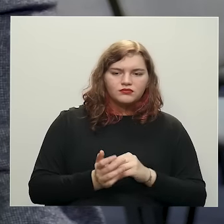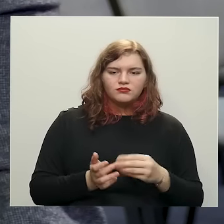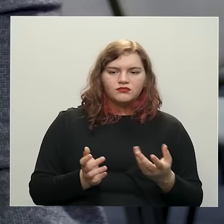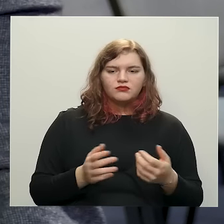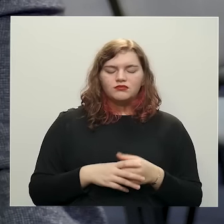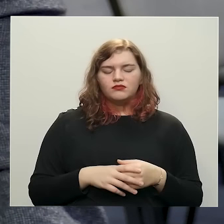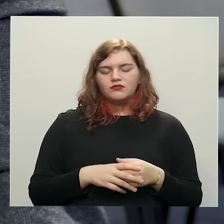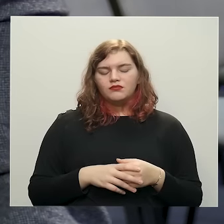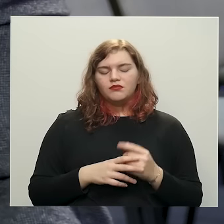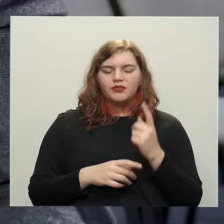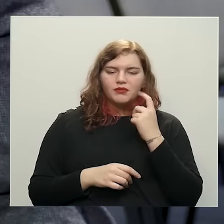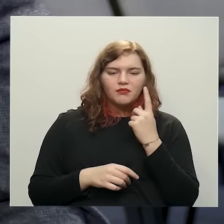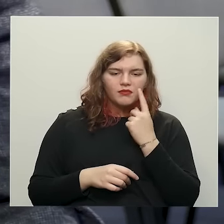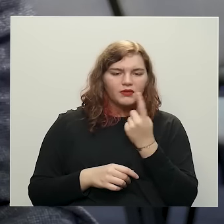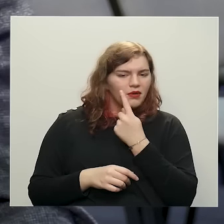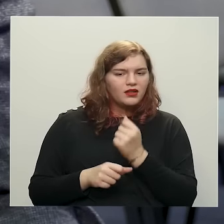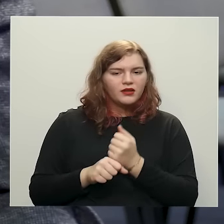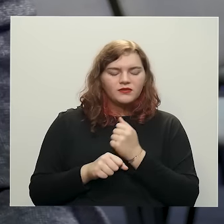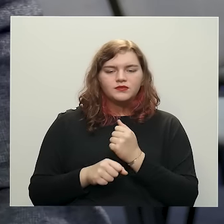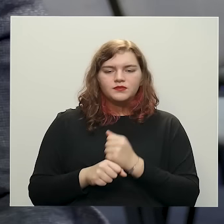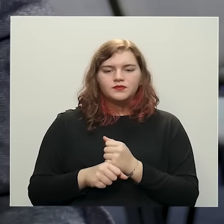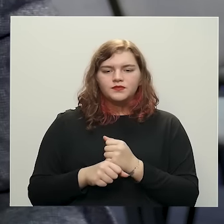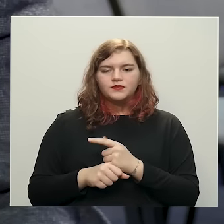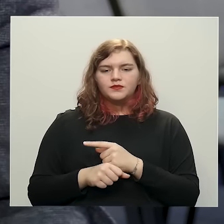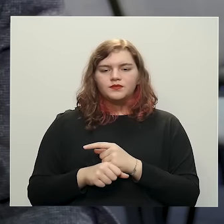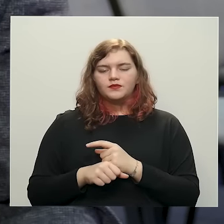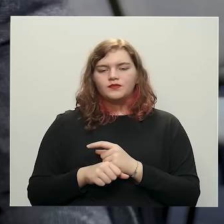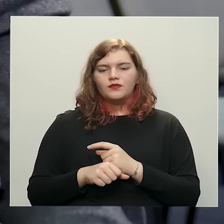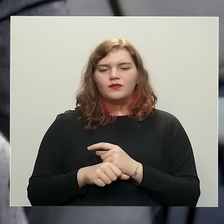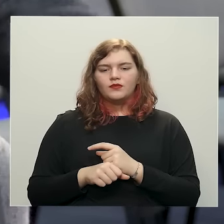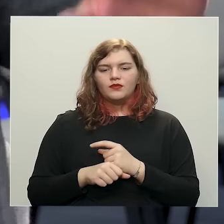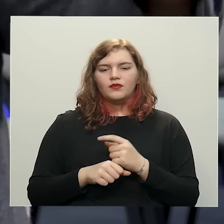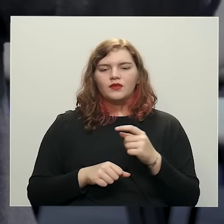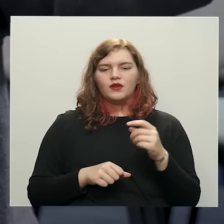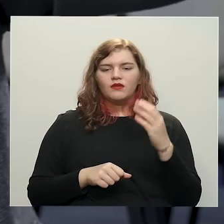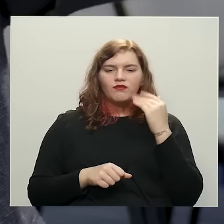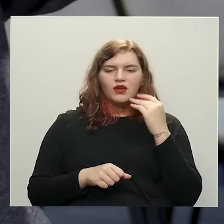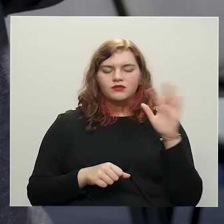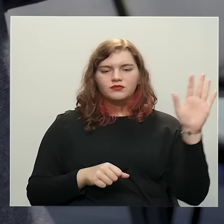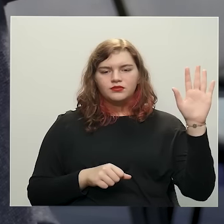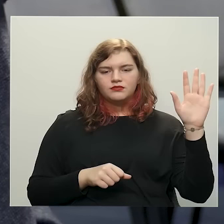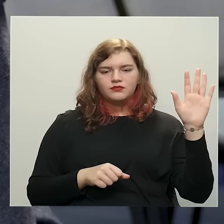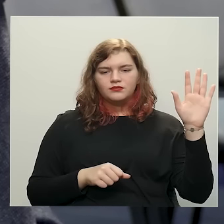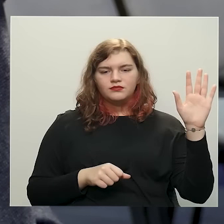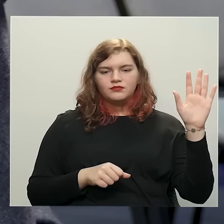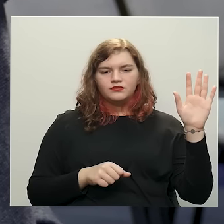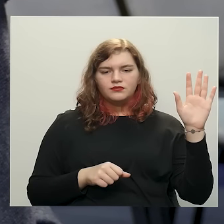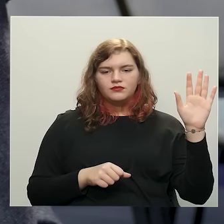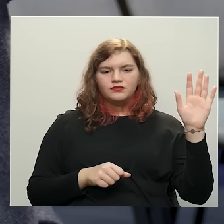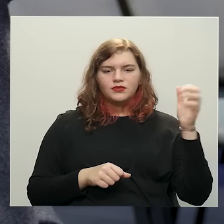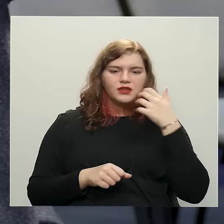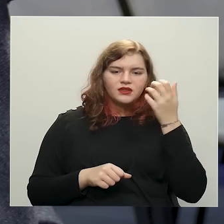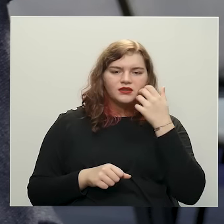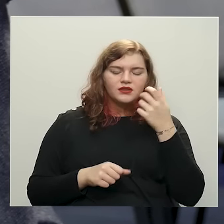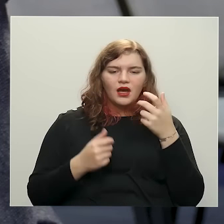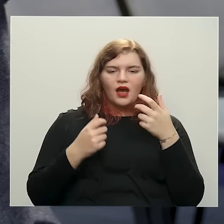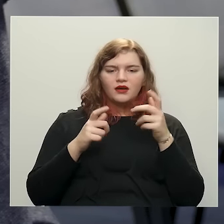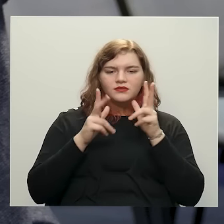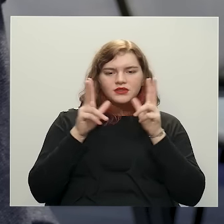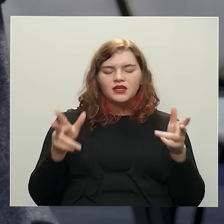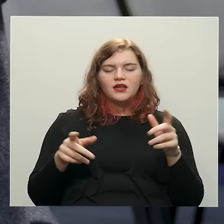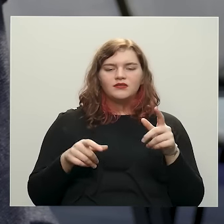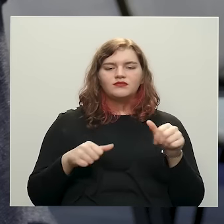ăla. Prima probă e făcută la audiogramă, a ridicat fata mâna pentru prima dată mâna sus. Când am strigat un aleluia eu